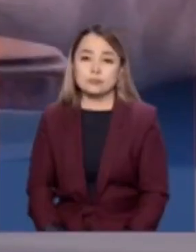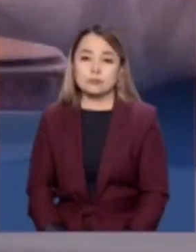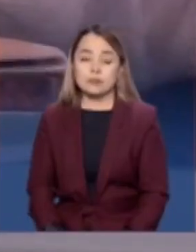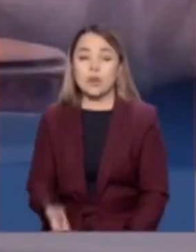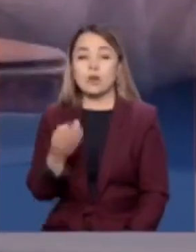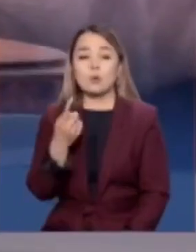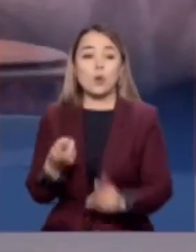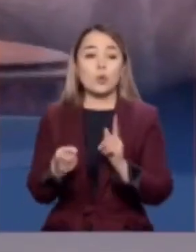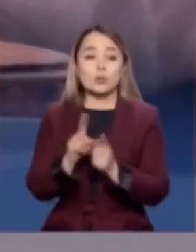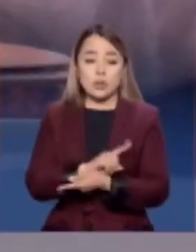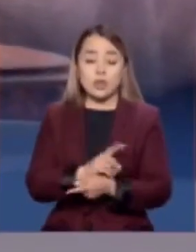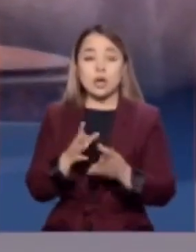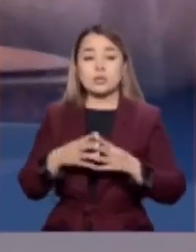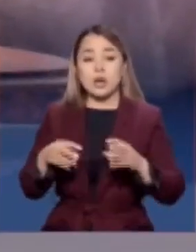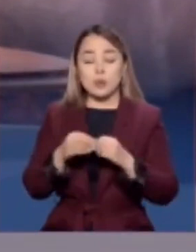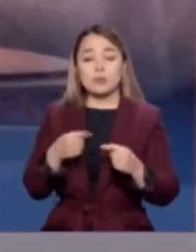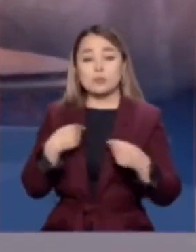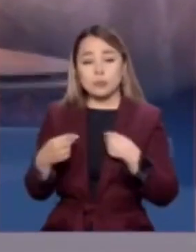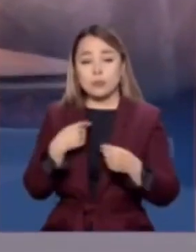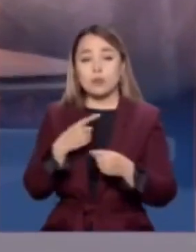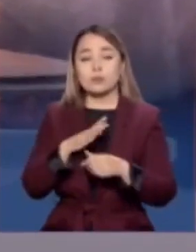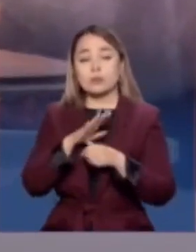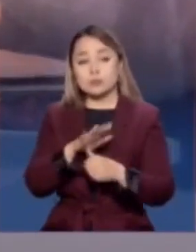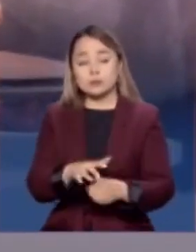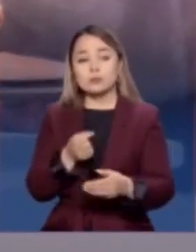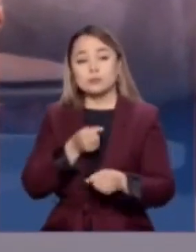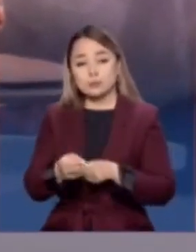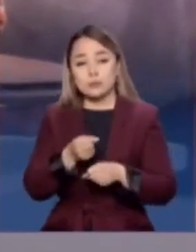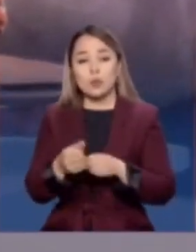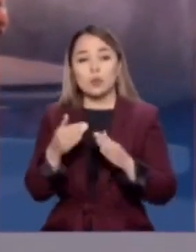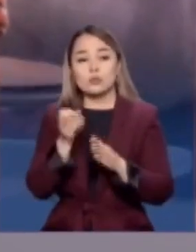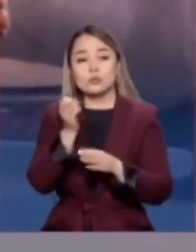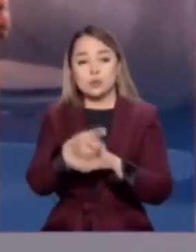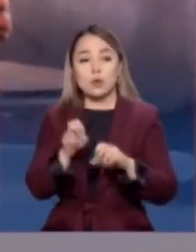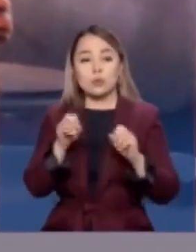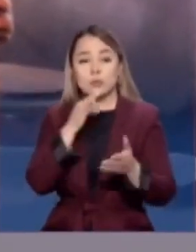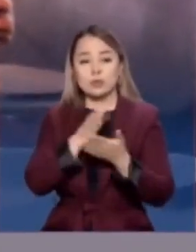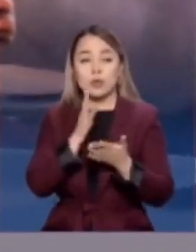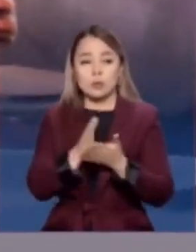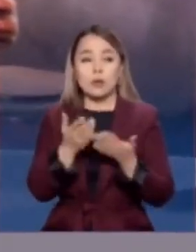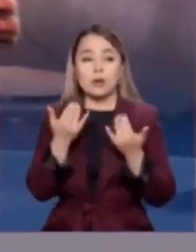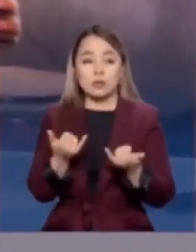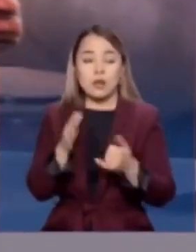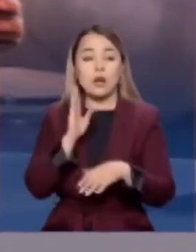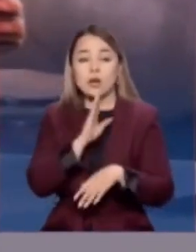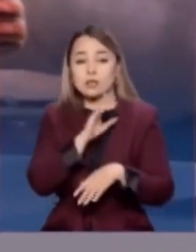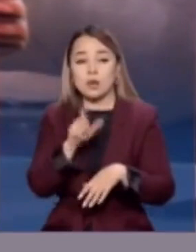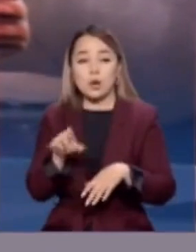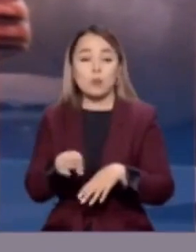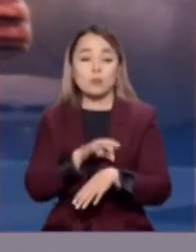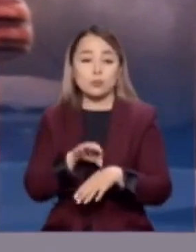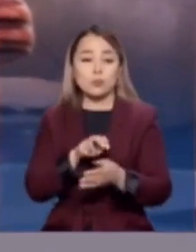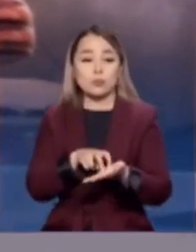Тағы бір өзгеріс, бұдан былай отбасында зорлық-зомбылық жасағандар үйінен күшпен шығарылуы мүмкін. Өйткені қазір әйелдер күйеуінен